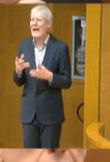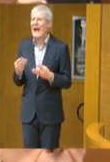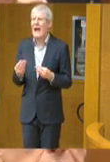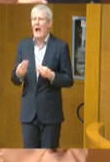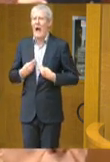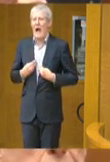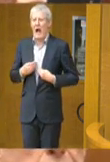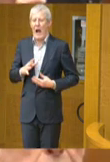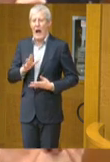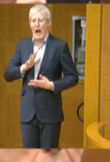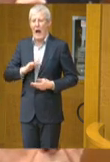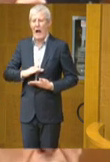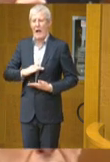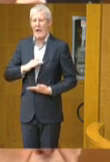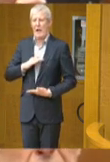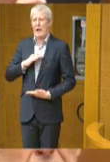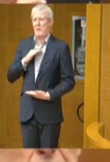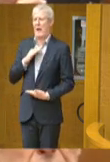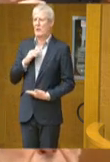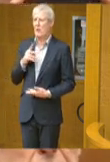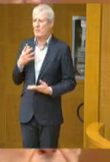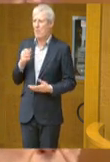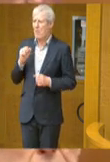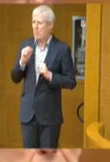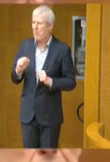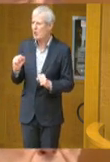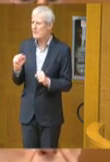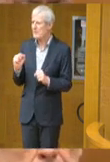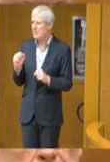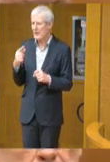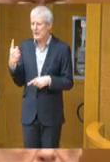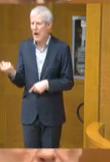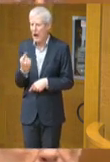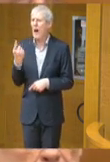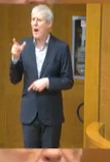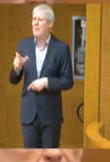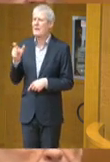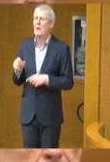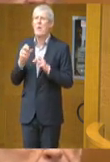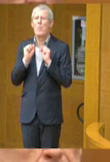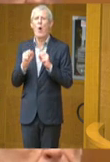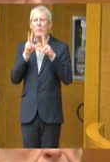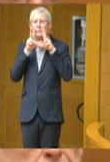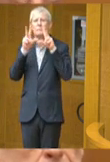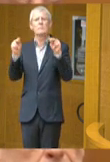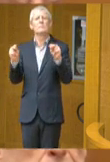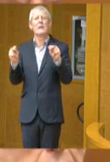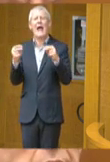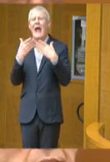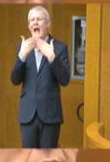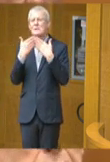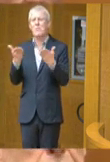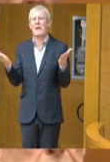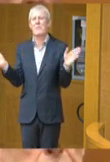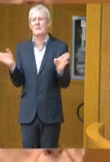l'arricchimento e dare una possibilità alle persone con disabilità di parlare, di esprimersi, e